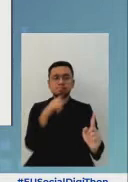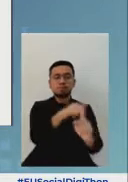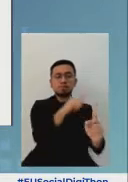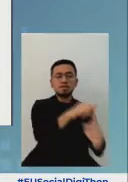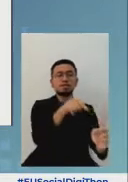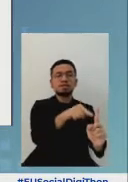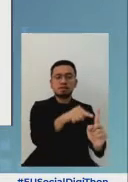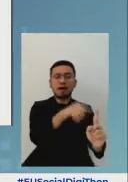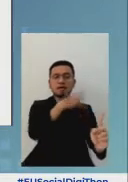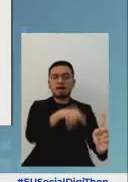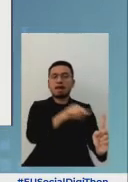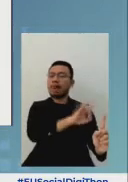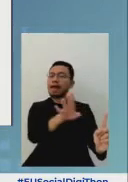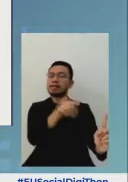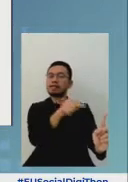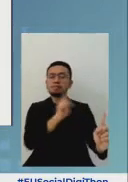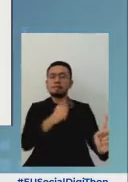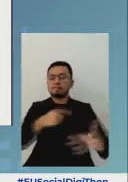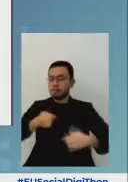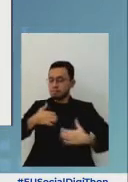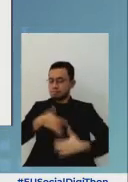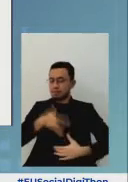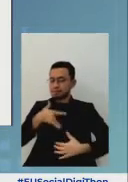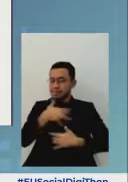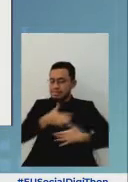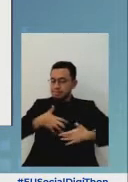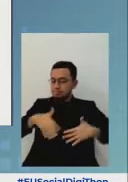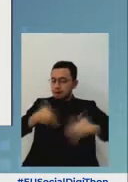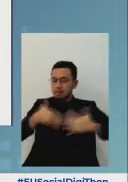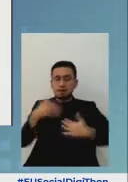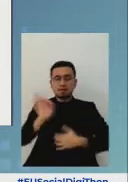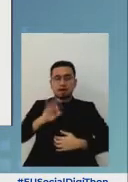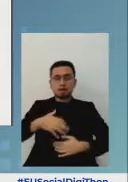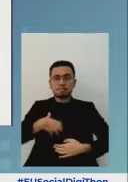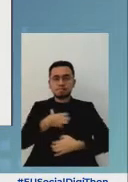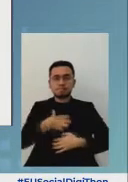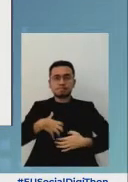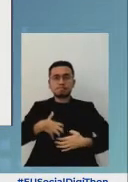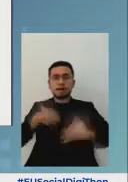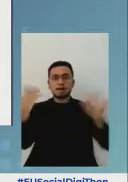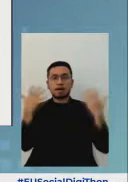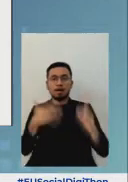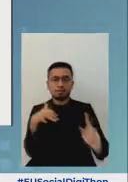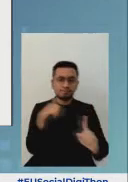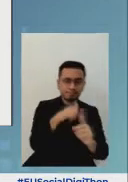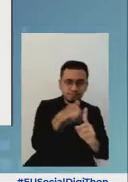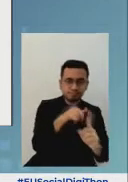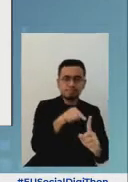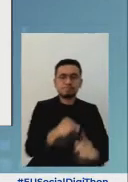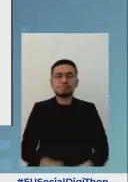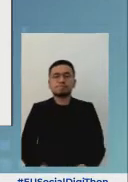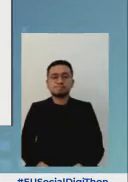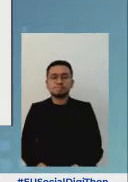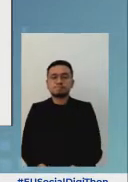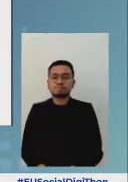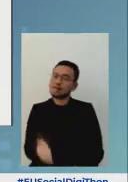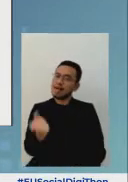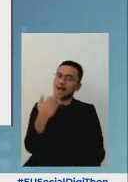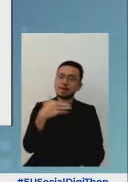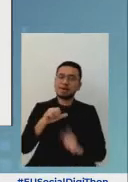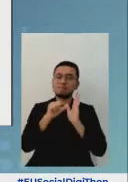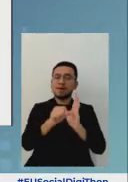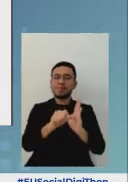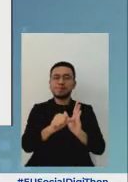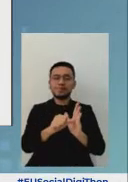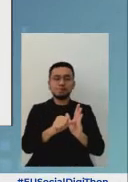ekspresi tidak happy-nya dia itu. Ya, next. Yuk berikan pertolongan pada anak korban